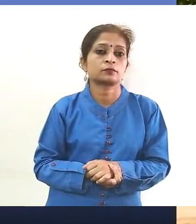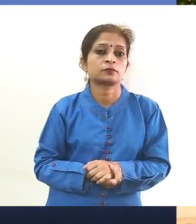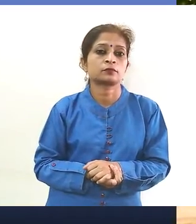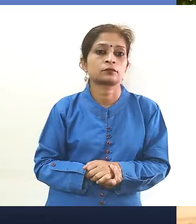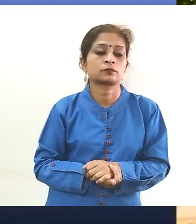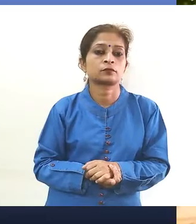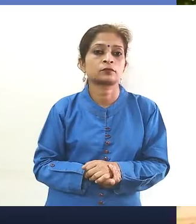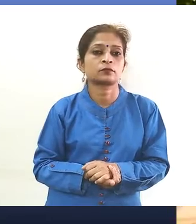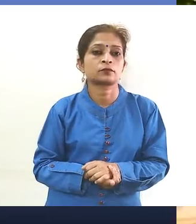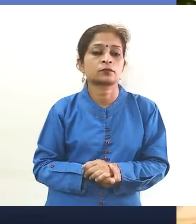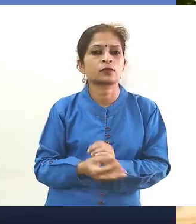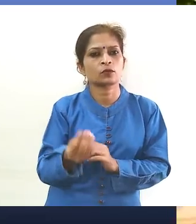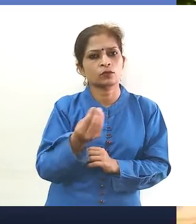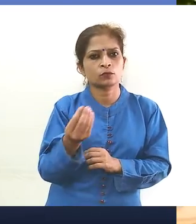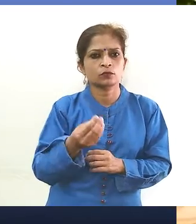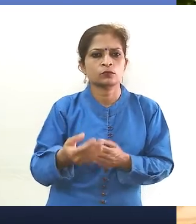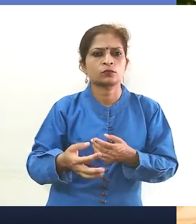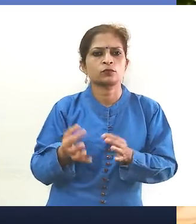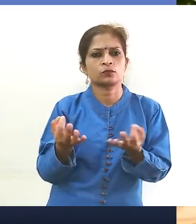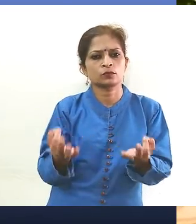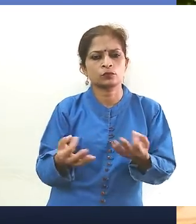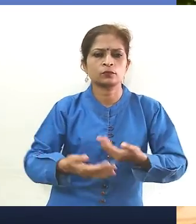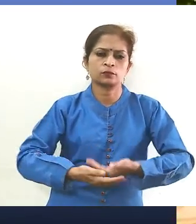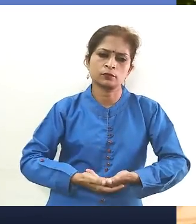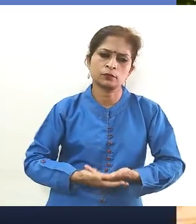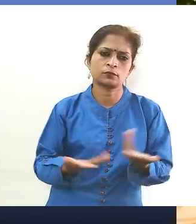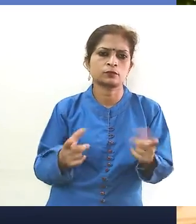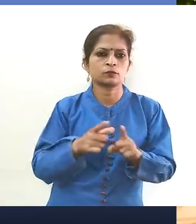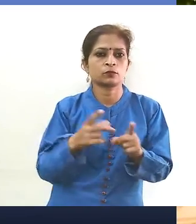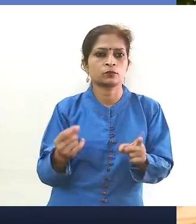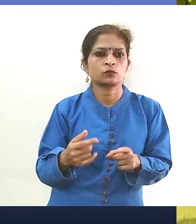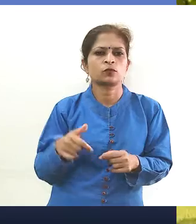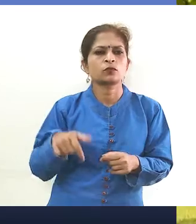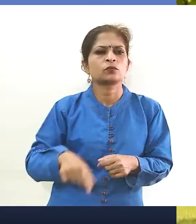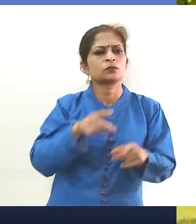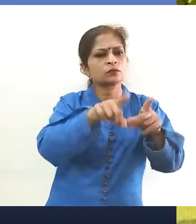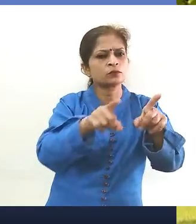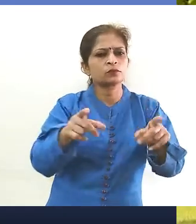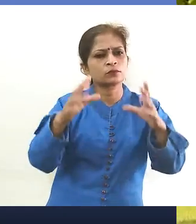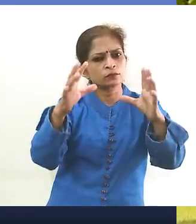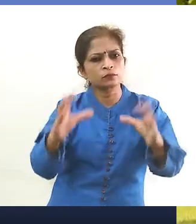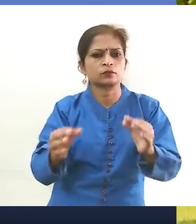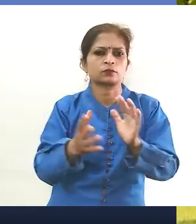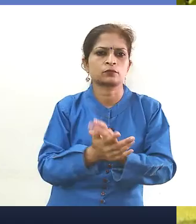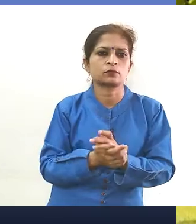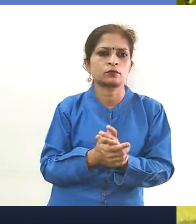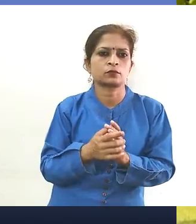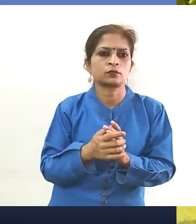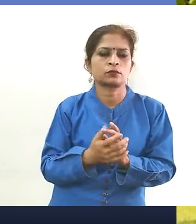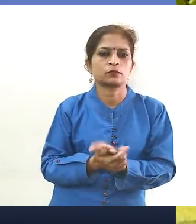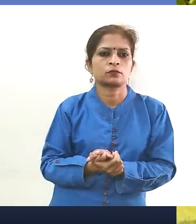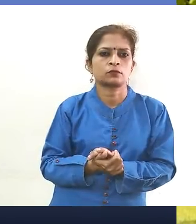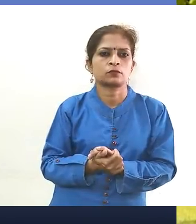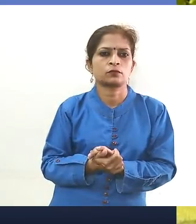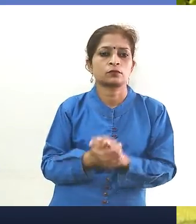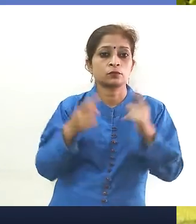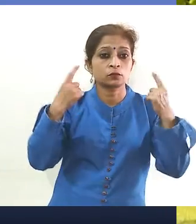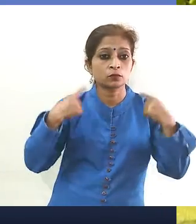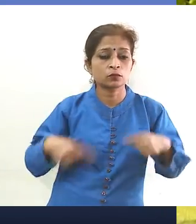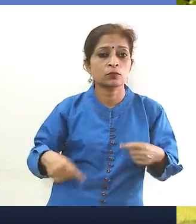बैठ करके कर ले, जिससे जितना बन पाए उतना कर ले